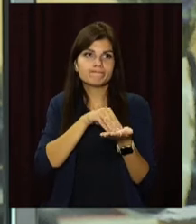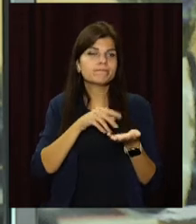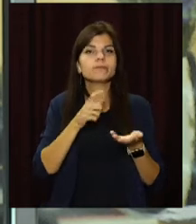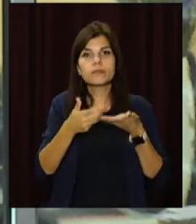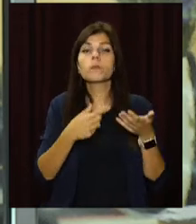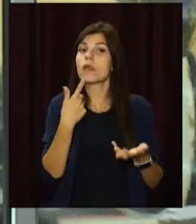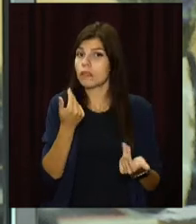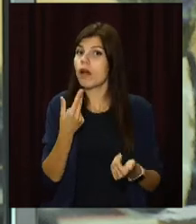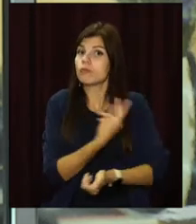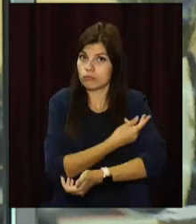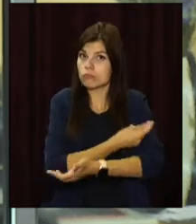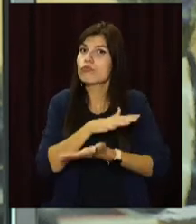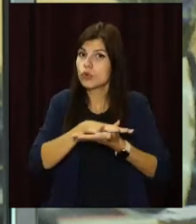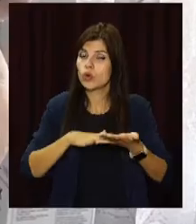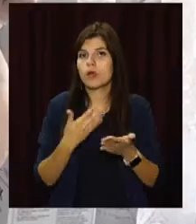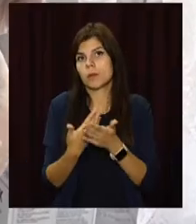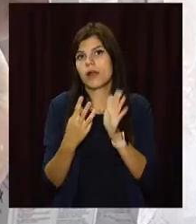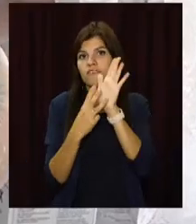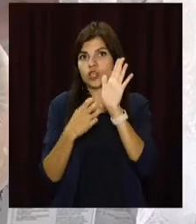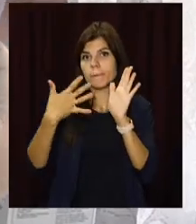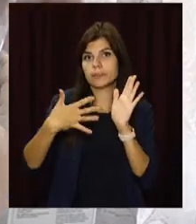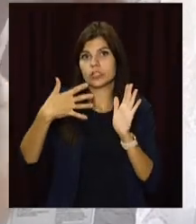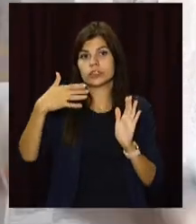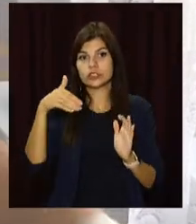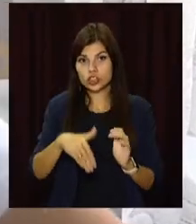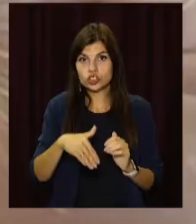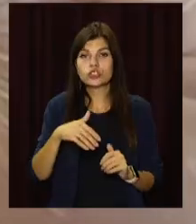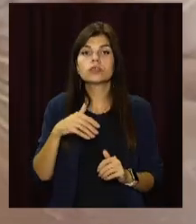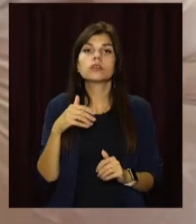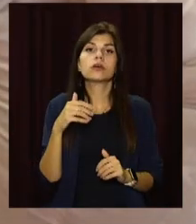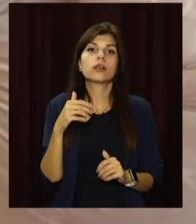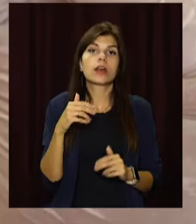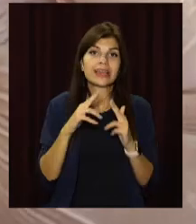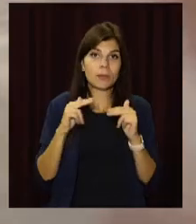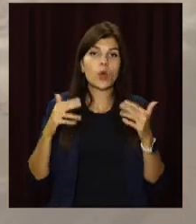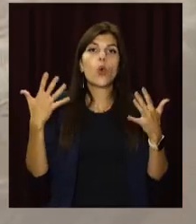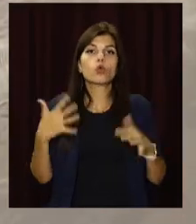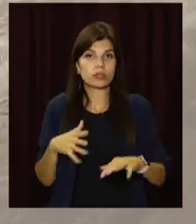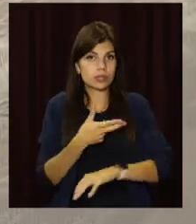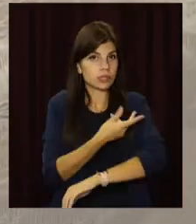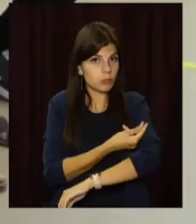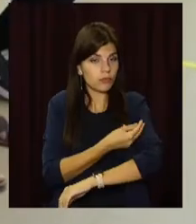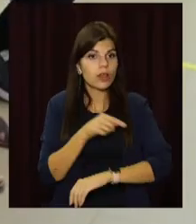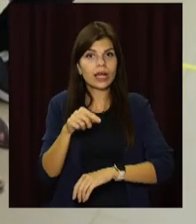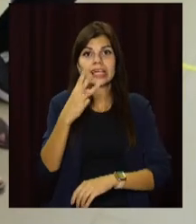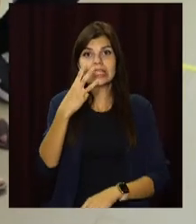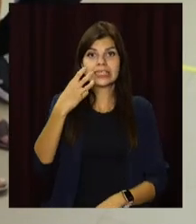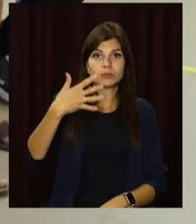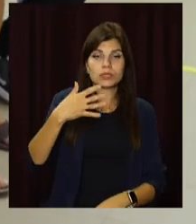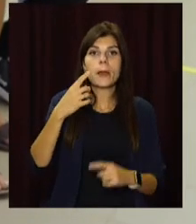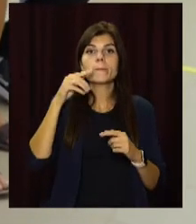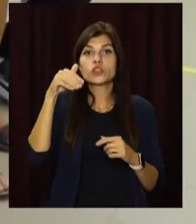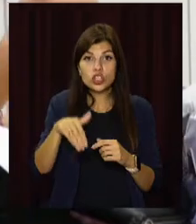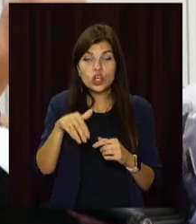від коронавірусу. Наразі 850 тисяч мешканців Дніпропетровщини вже імунізувалися. З них 350